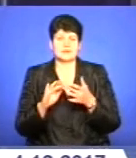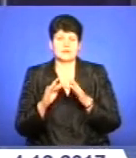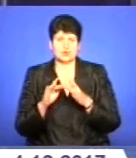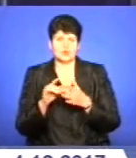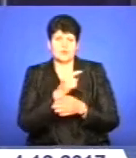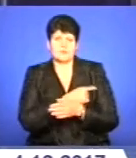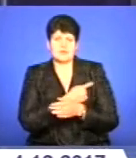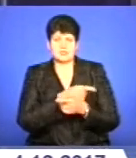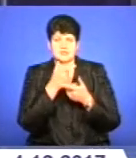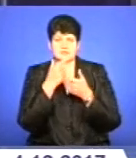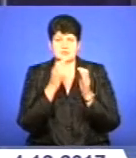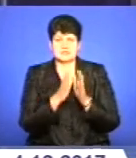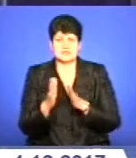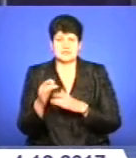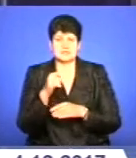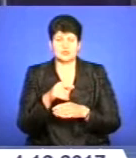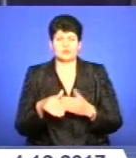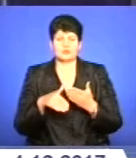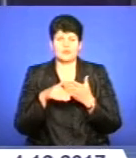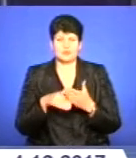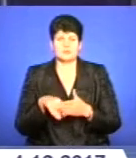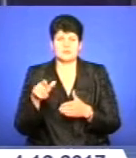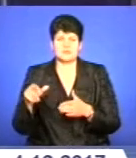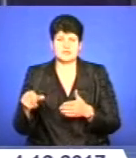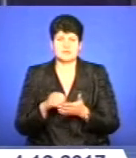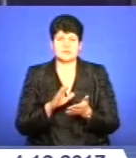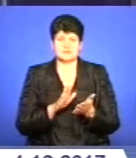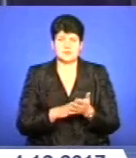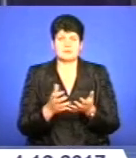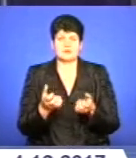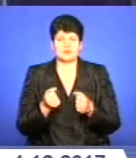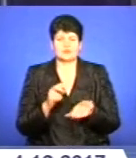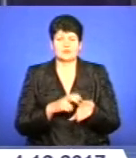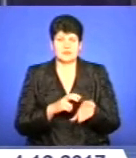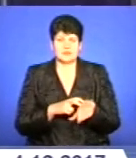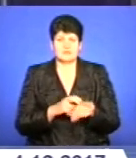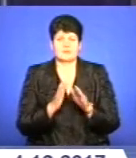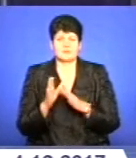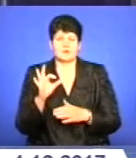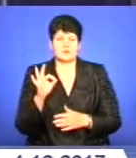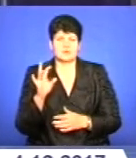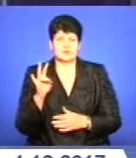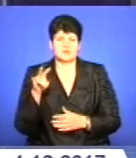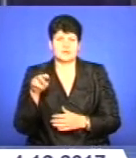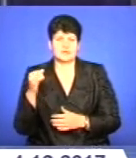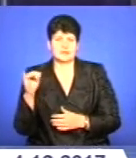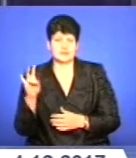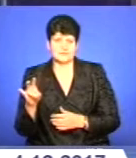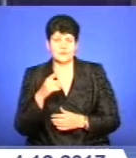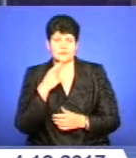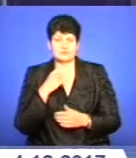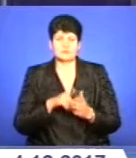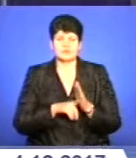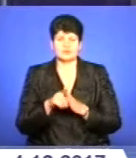медична інформаційна система. З її допомогою пацієнти записуються на прийом до лікаря у режимі онлайн. Медики кажуть, з початком